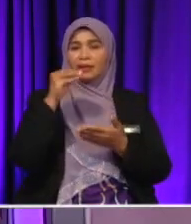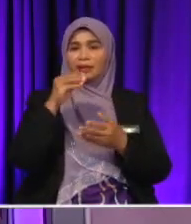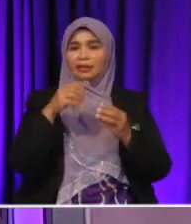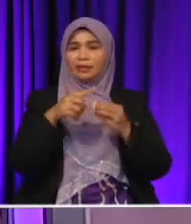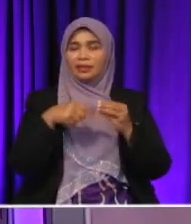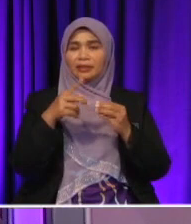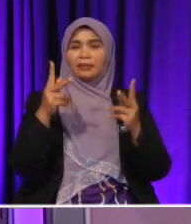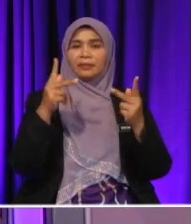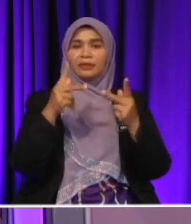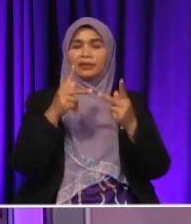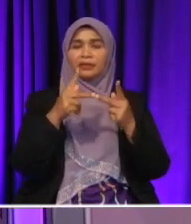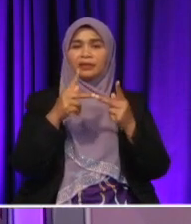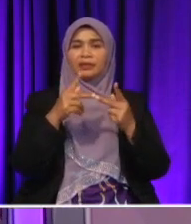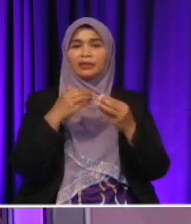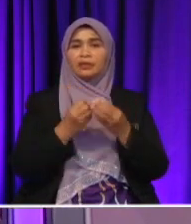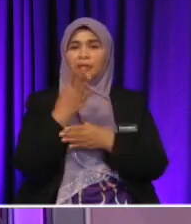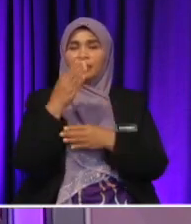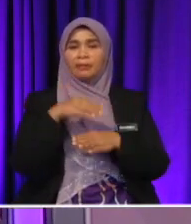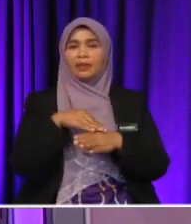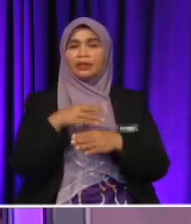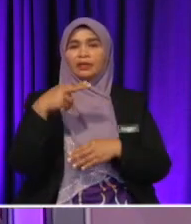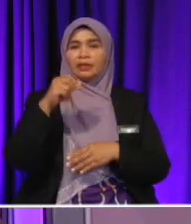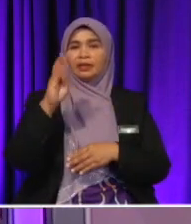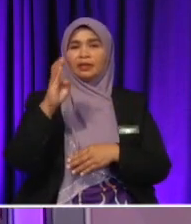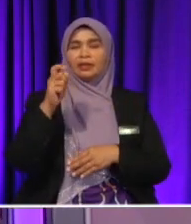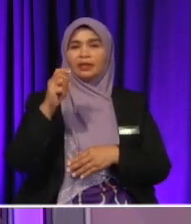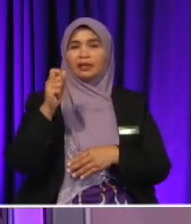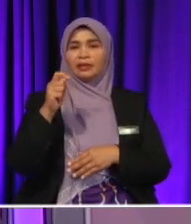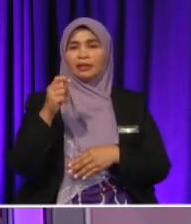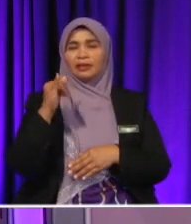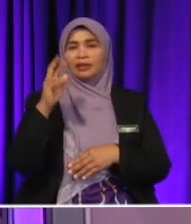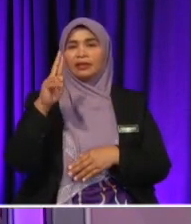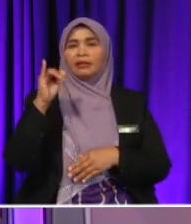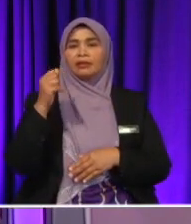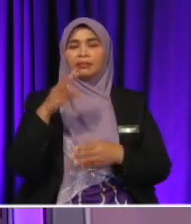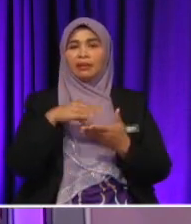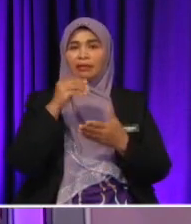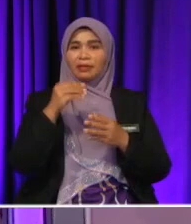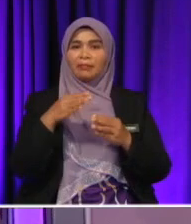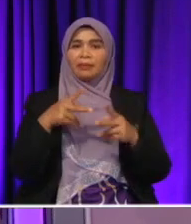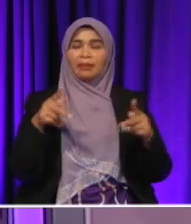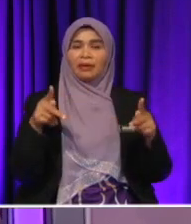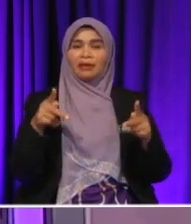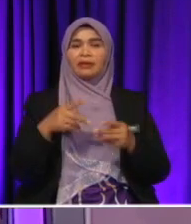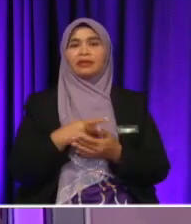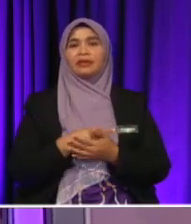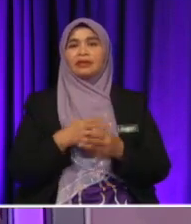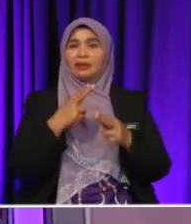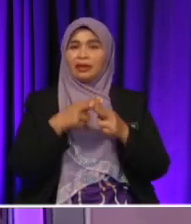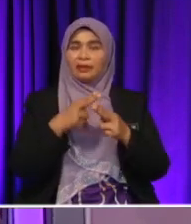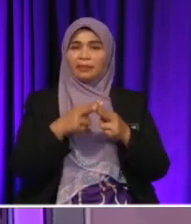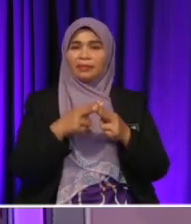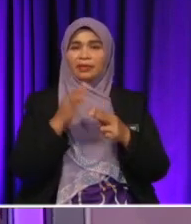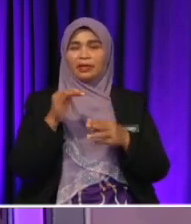penyesuaian tumbuhan pada habitat event hari ini dah belajar berbagai-bagai habitat kita belajar berbagai nama